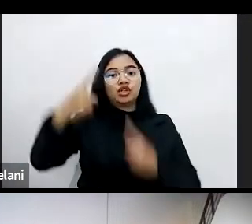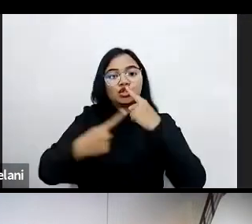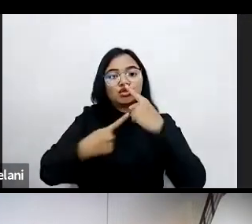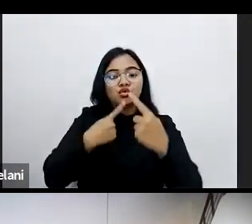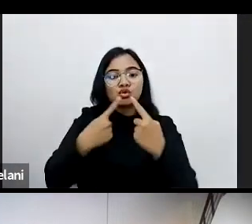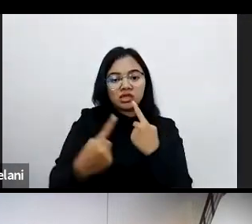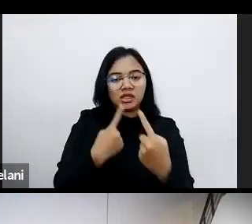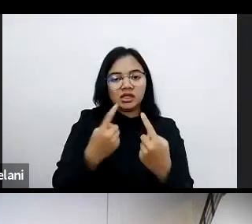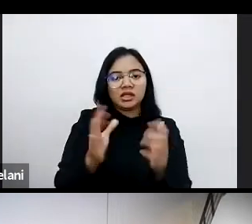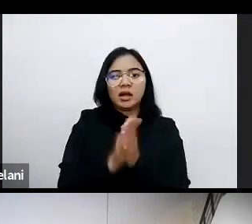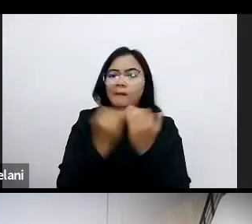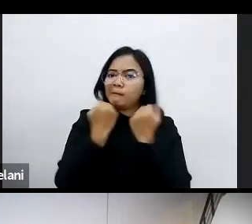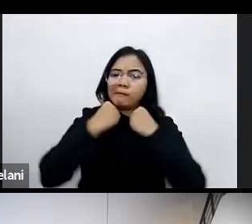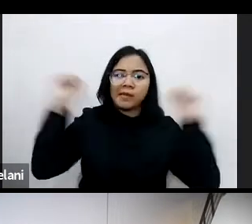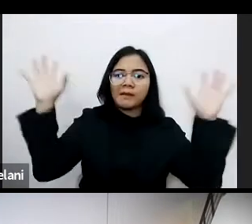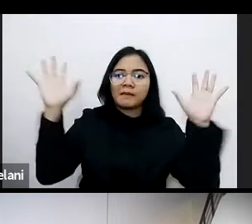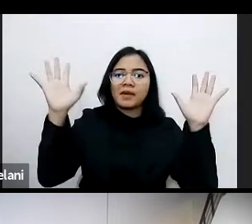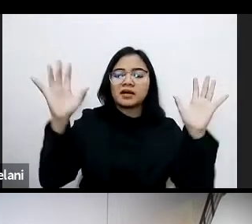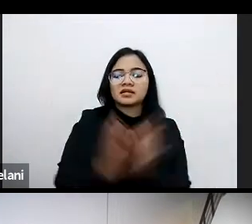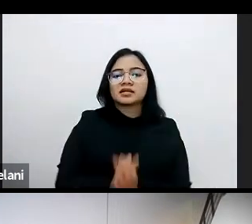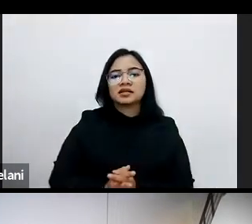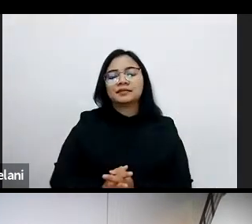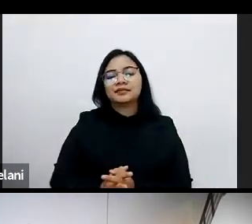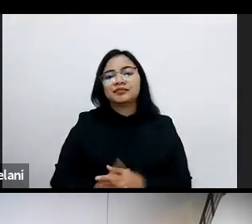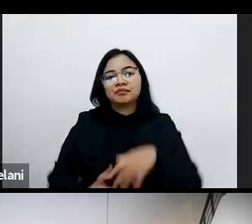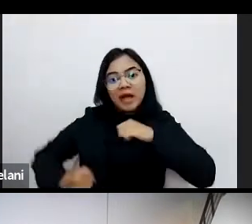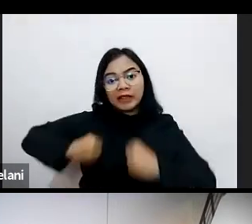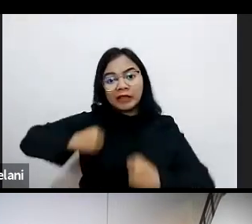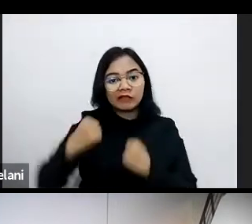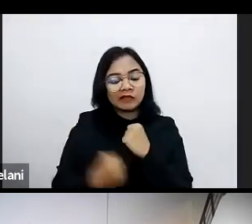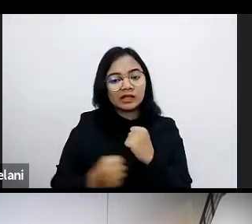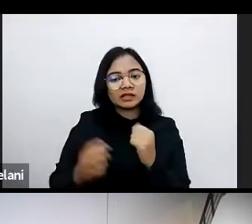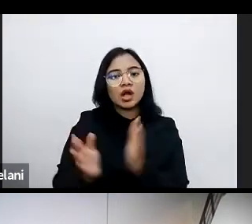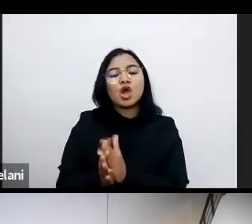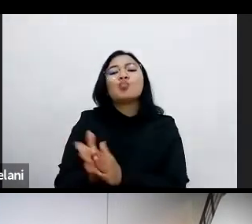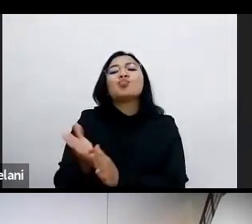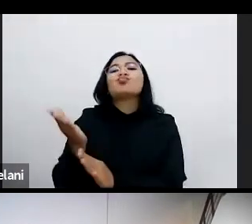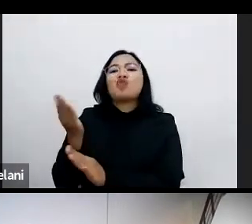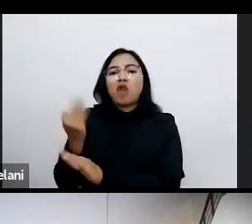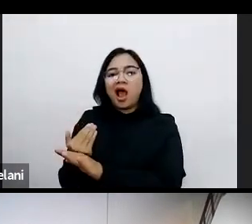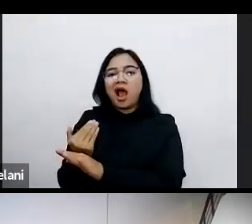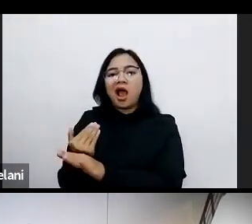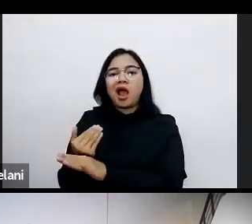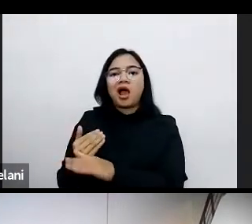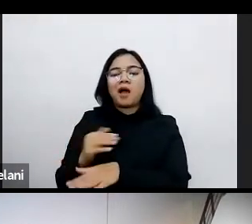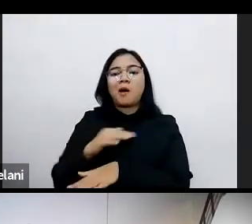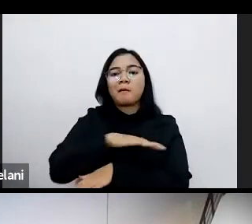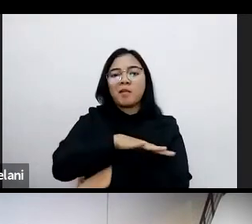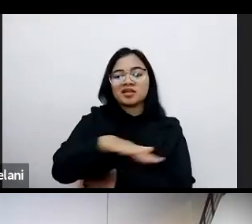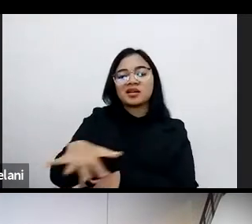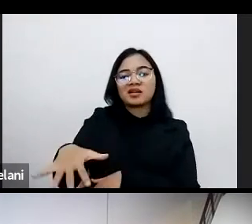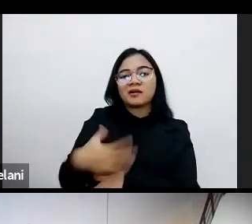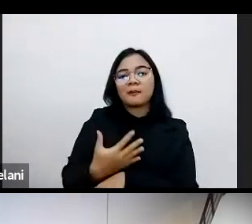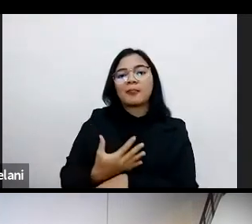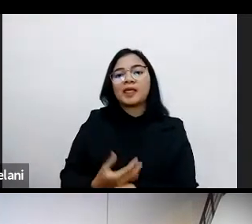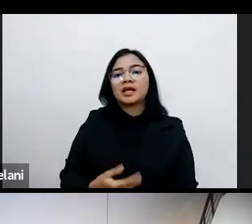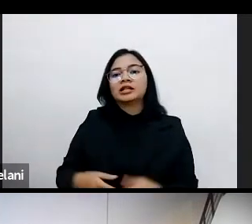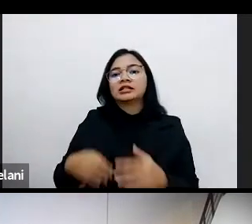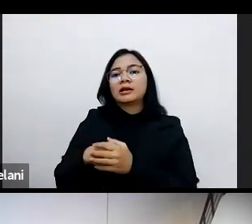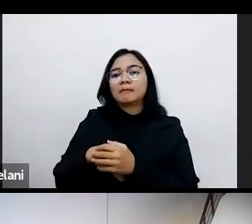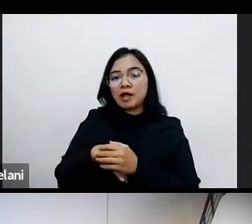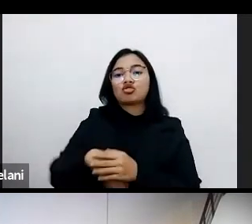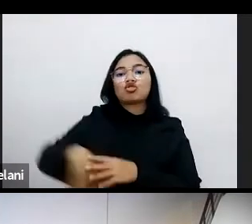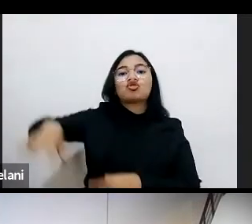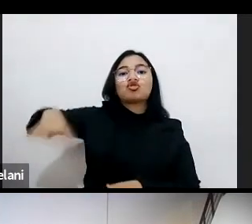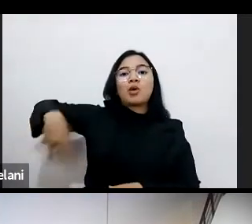kampus. Nah, ketika dia pulang ke masyarakat atau ke lingkungan di mana dia berada, termasuk juga keluarga, itu yang saya amati